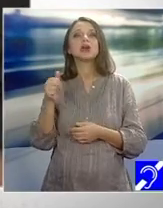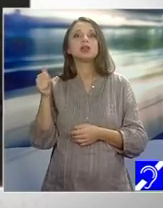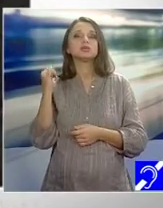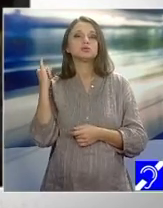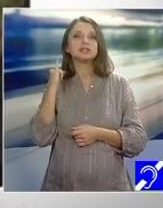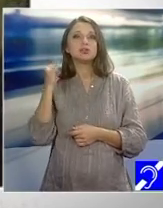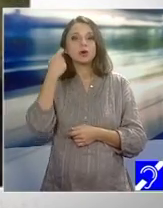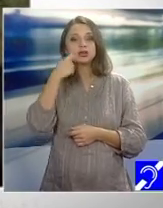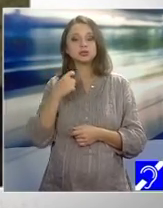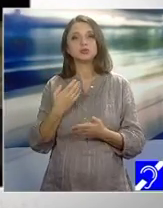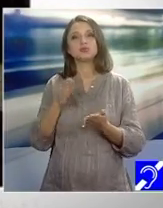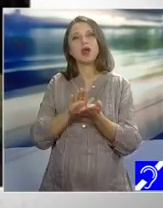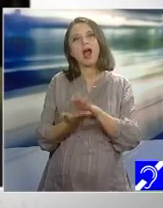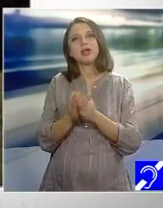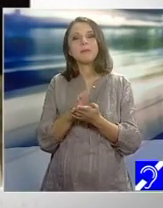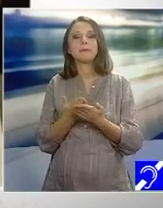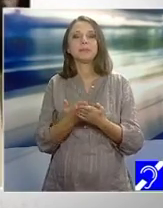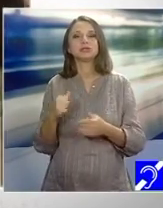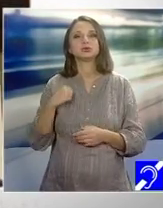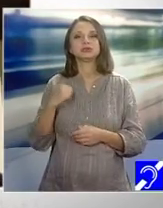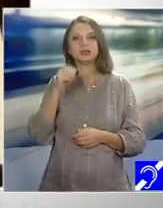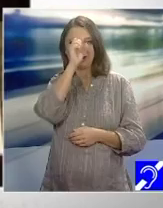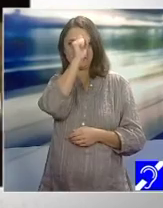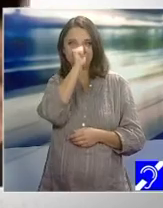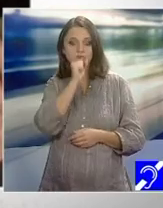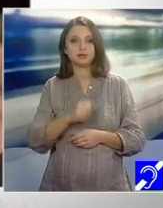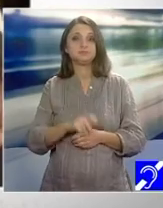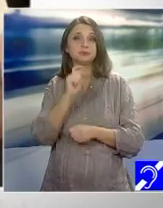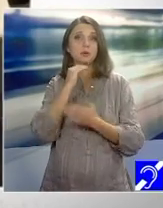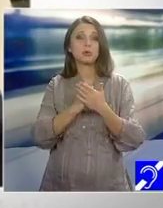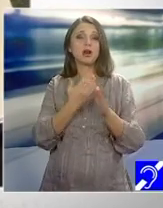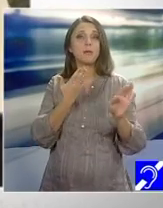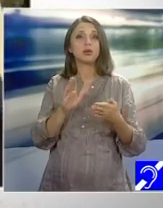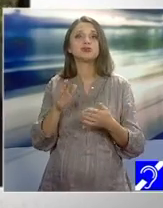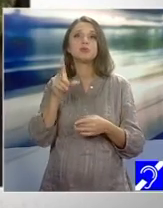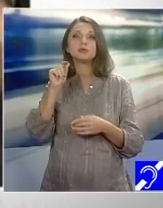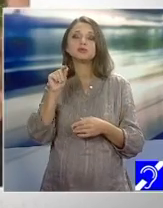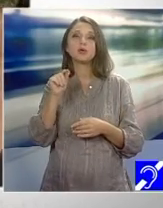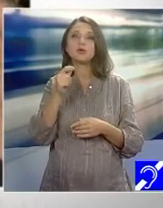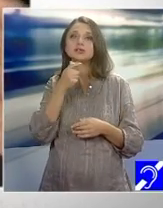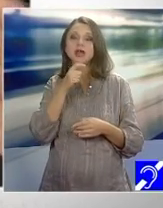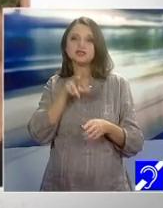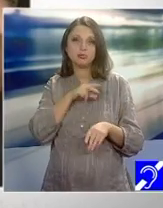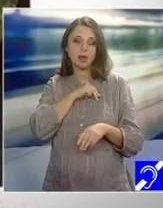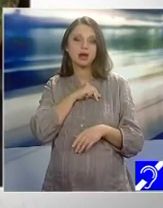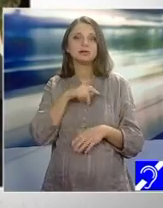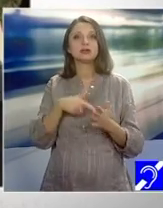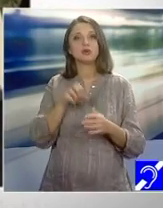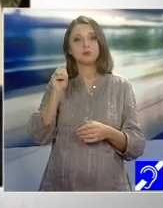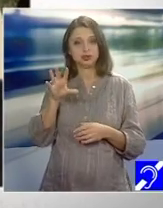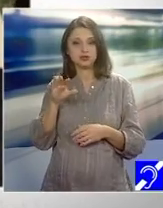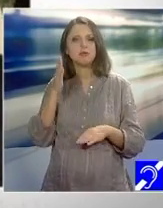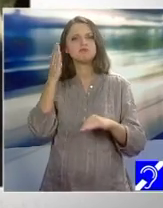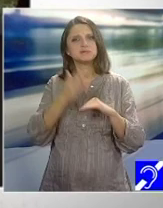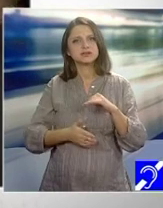tinerilor nevăzători. Programul a debutat la 30 martie 2015, odată cu semnarea contractului de finanțare cu Primăria Cluj-Napoca și se încheie